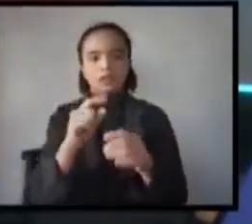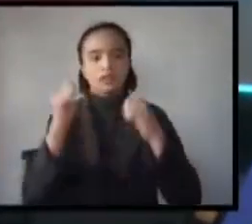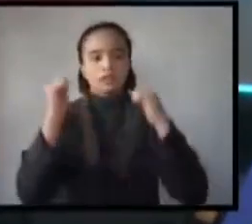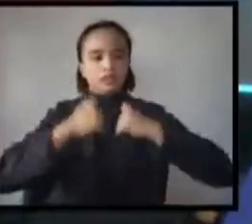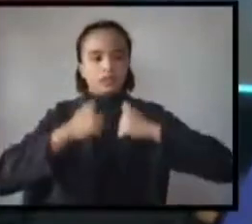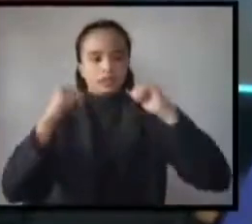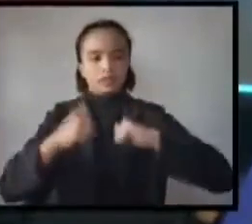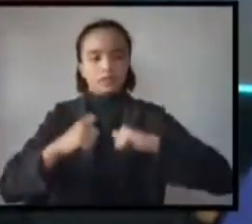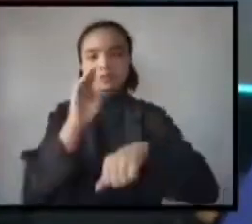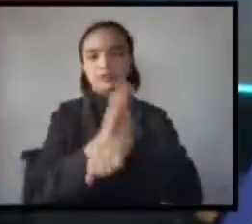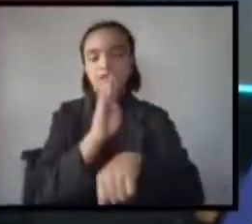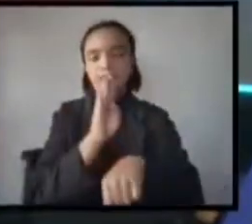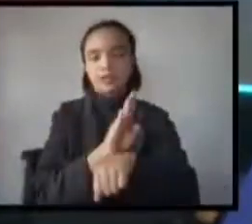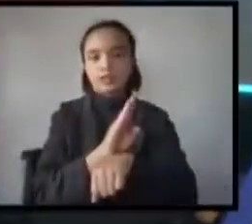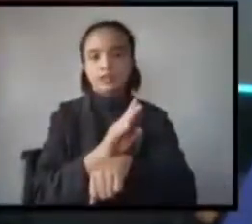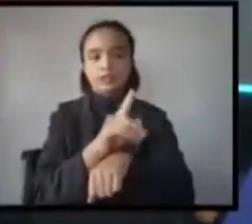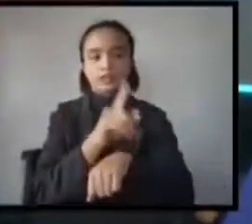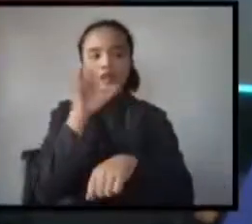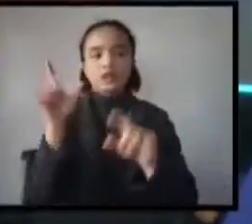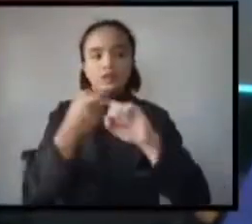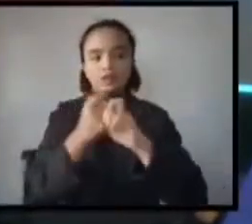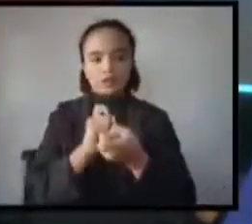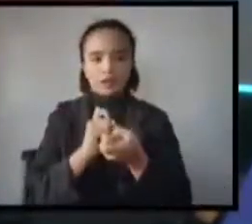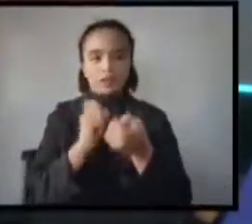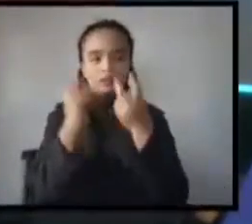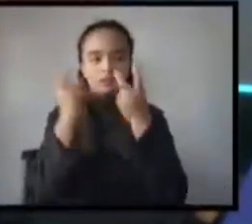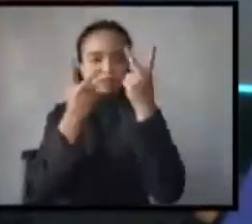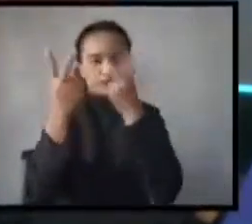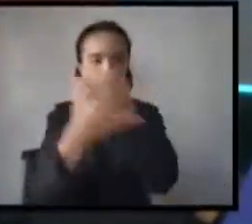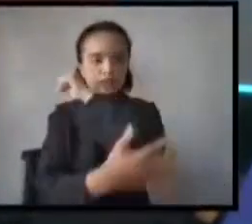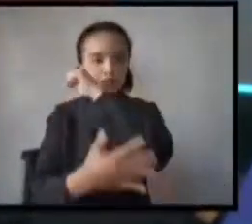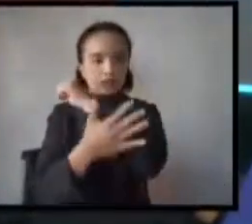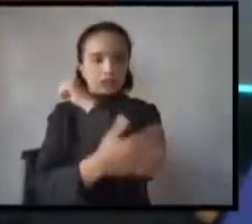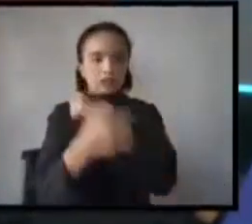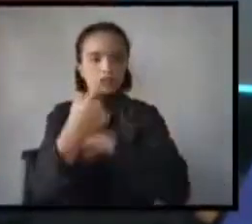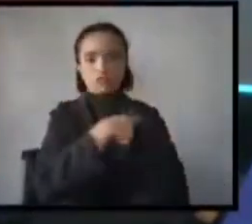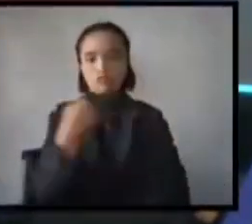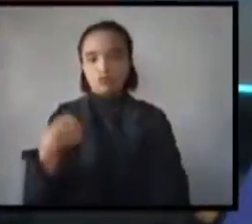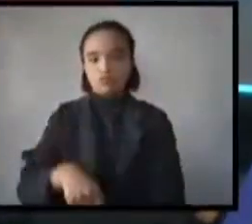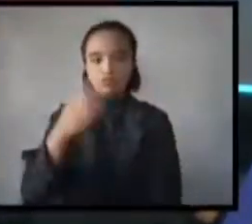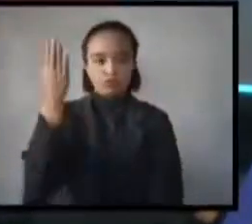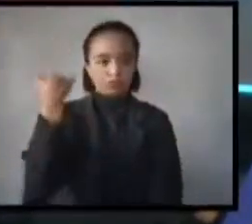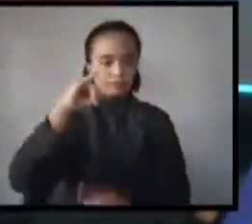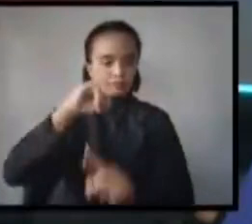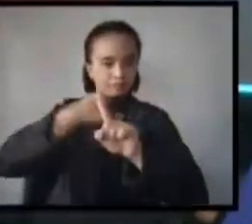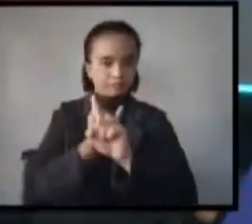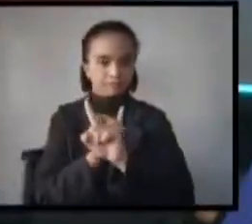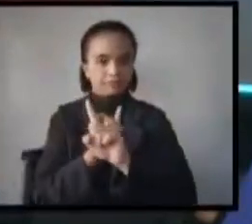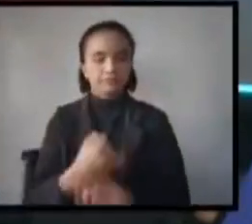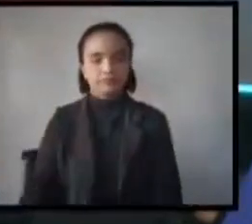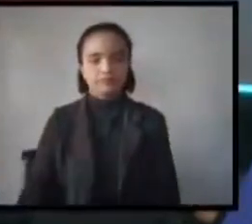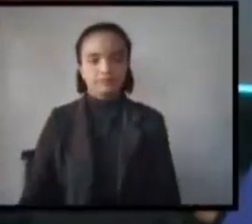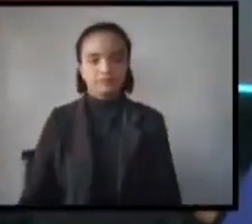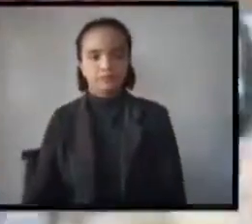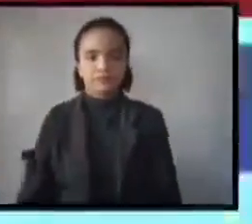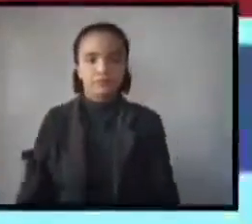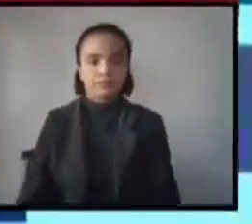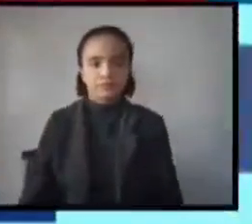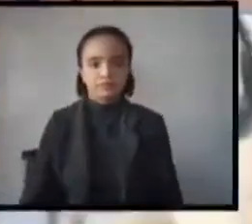mula po sa state visit ni Pangulong Ferdinand R. Marcos Jr. sa China nitong Enero. Si Naomi Tiborcio sa report, Rise in China, Naomi.